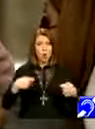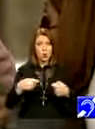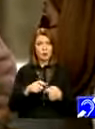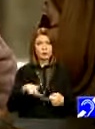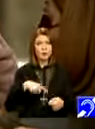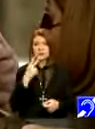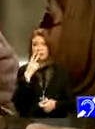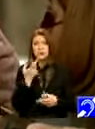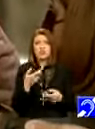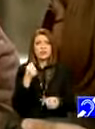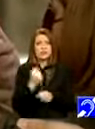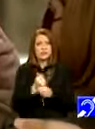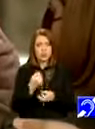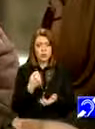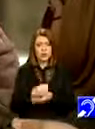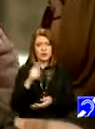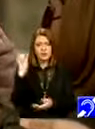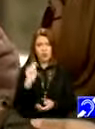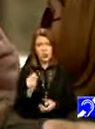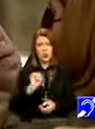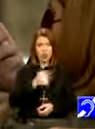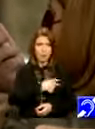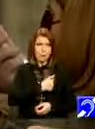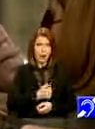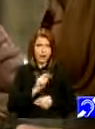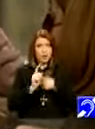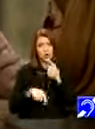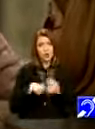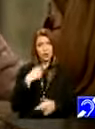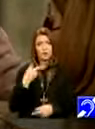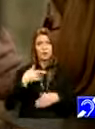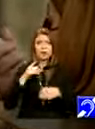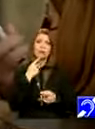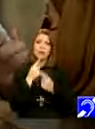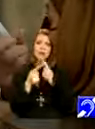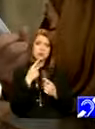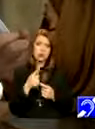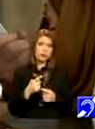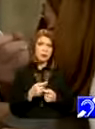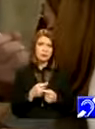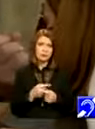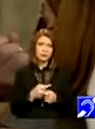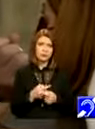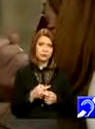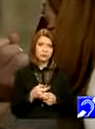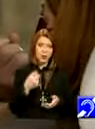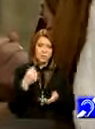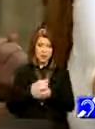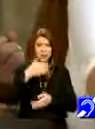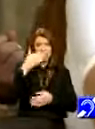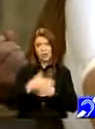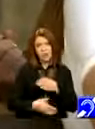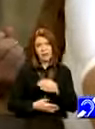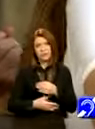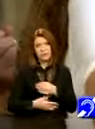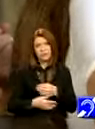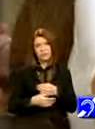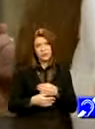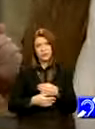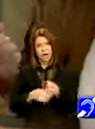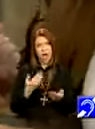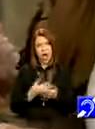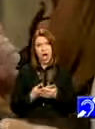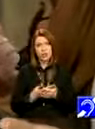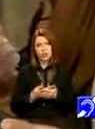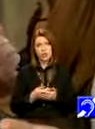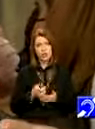este de făcut până în februarie-martie și pe urmă să avem discuțiile până la finalizarea acestui mandat,